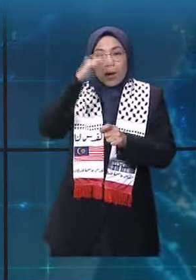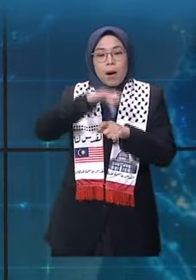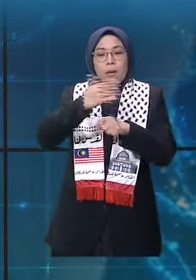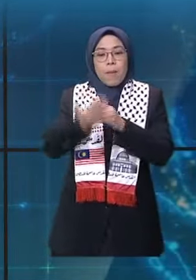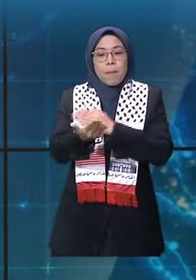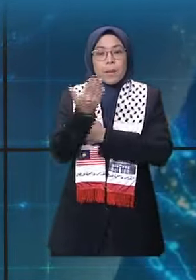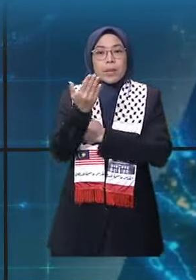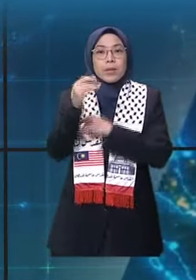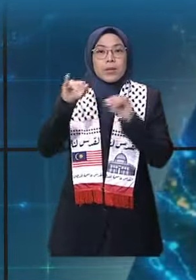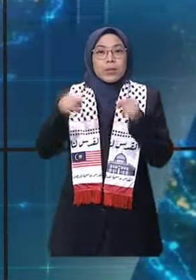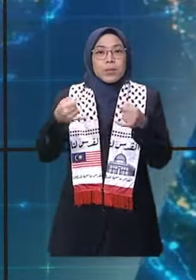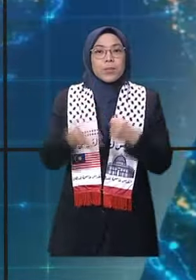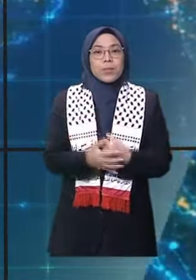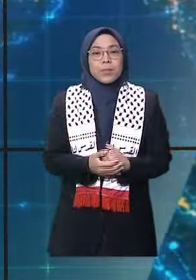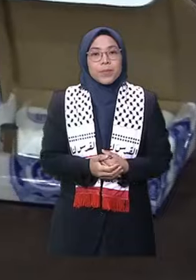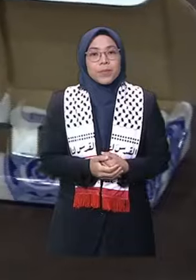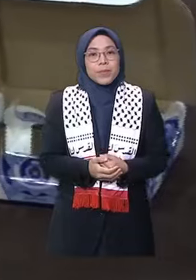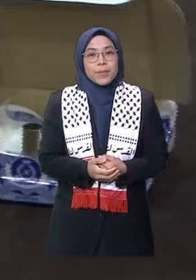jumaat